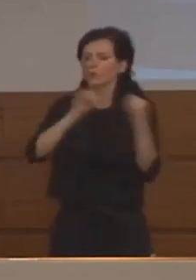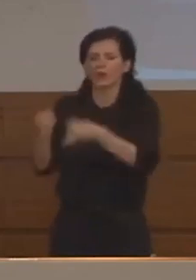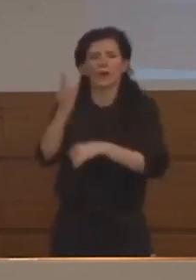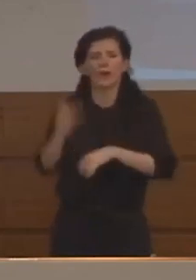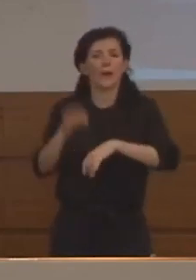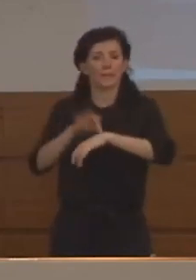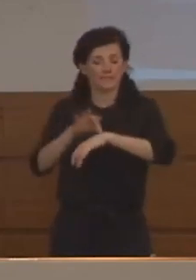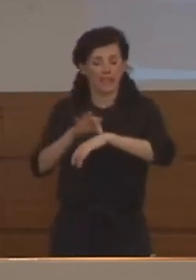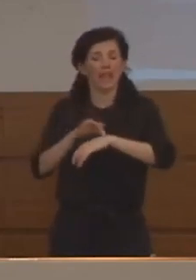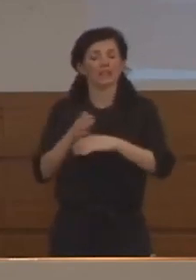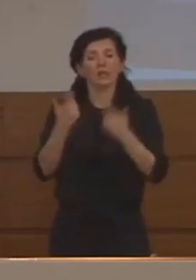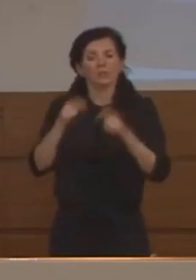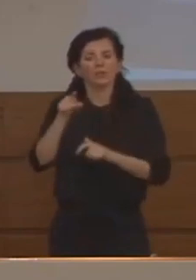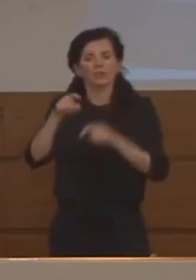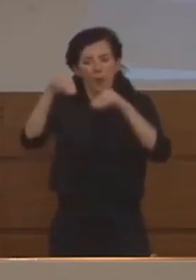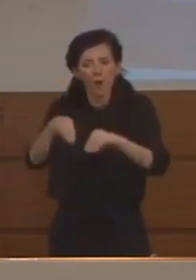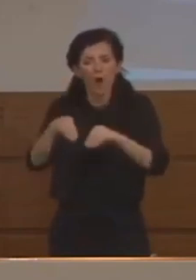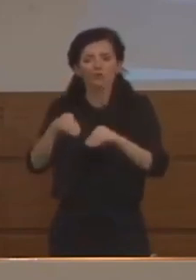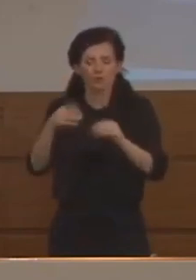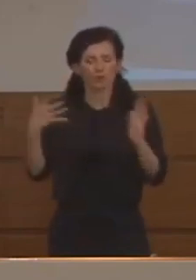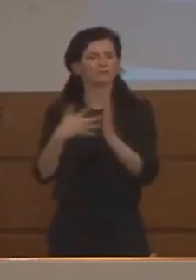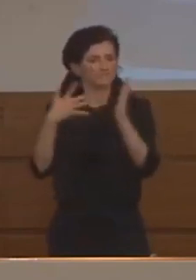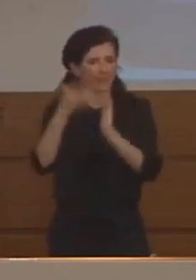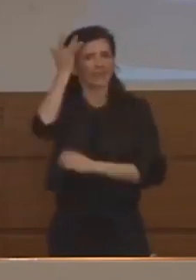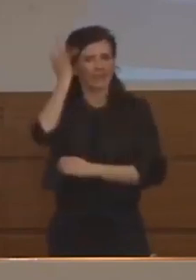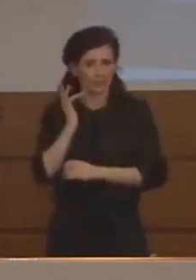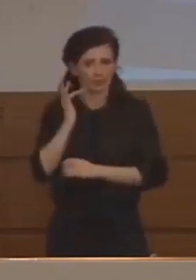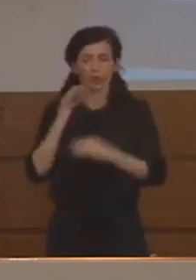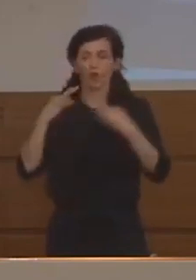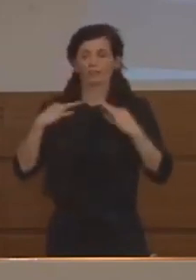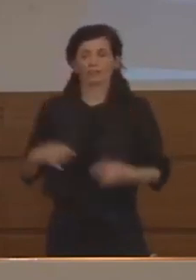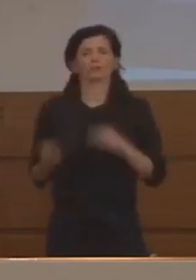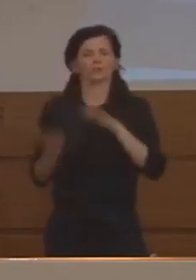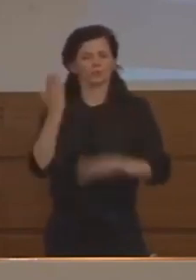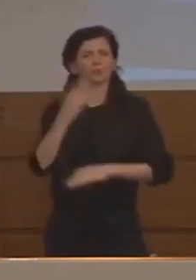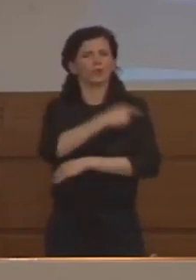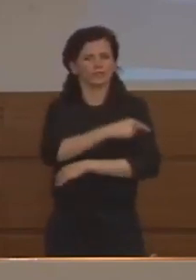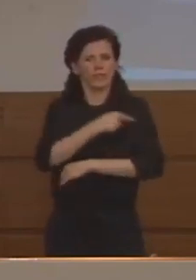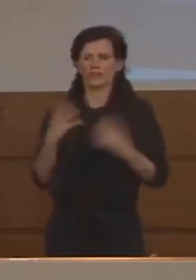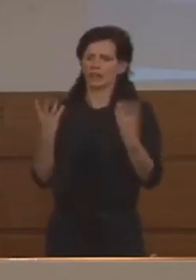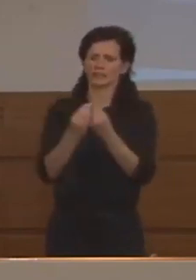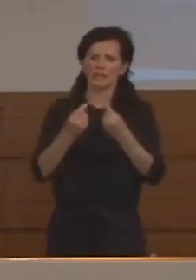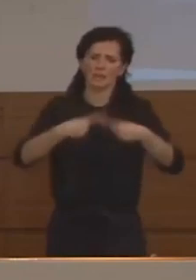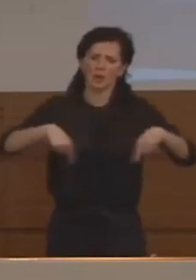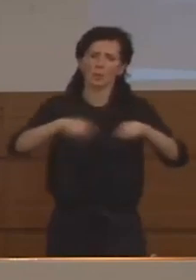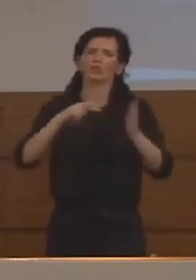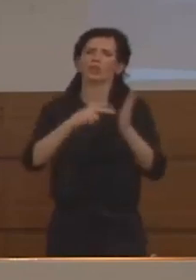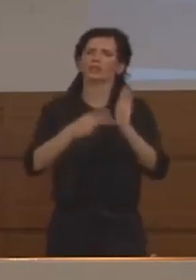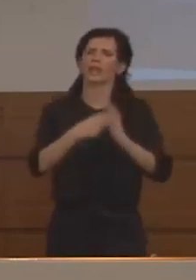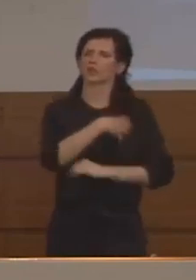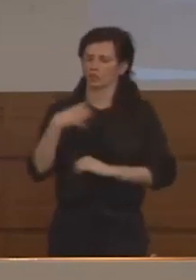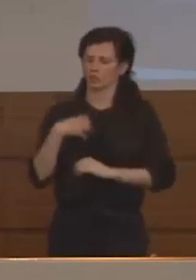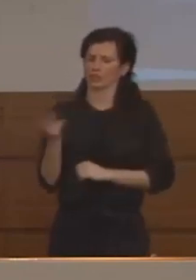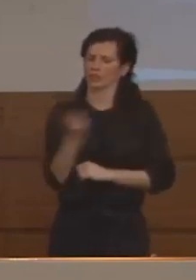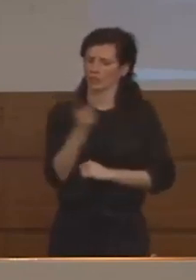cruciale di definizione l'istituto superiore di sanità in accordo con la commissione tecnico scientifica con